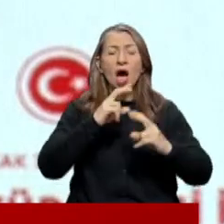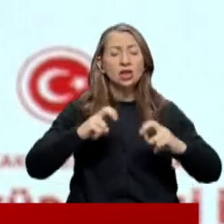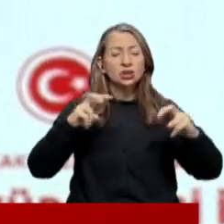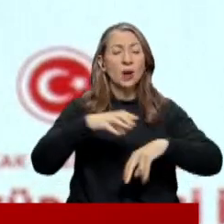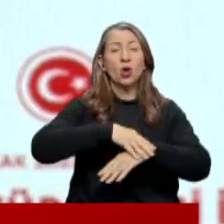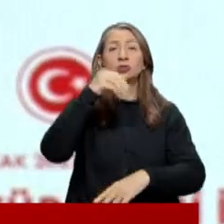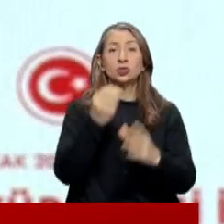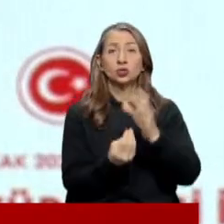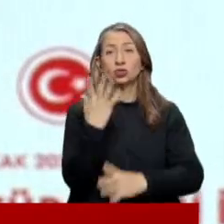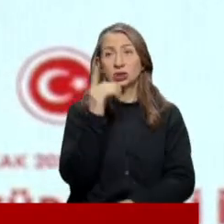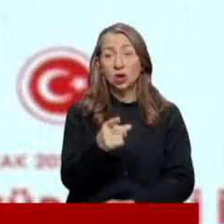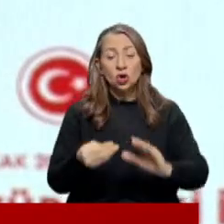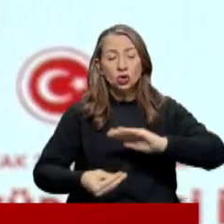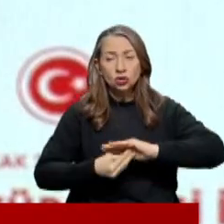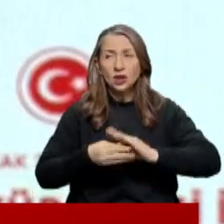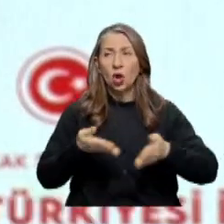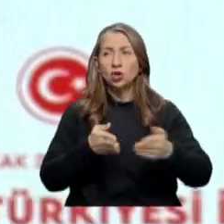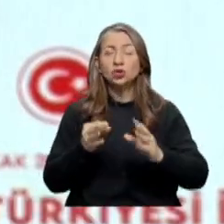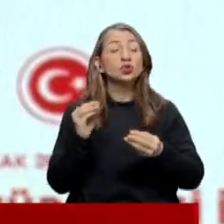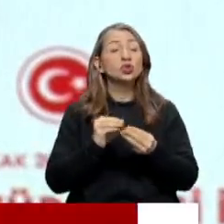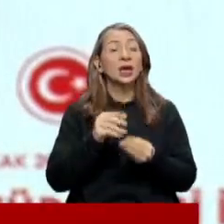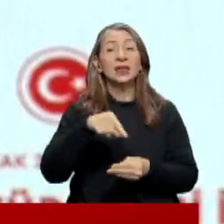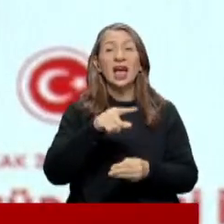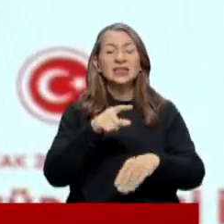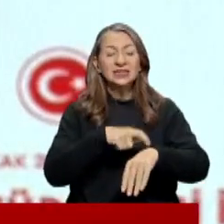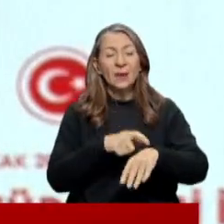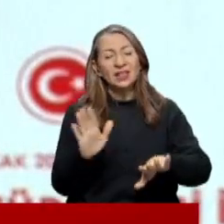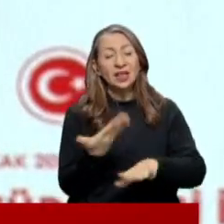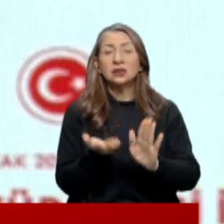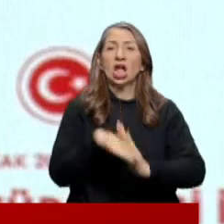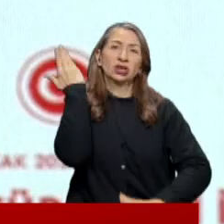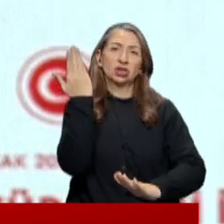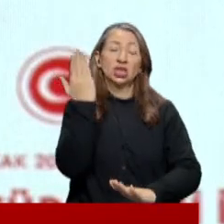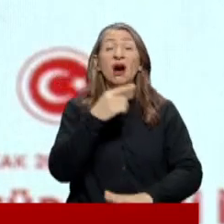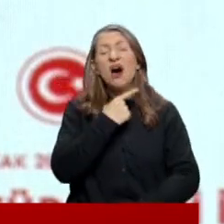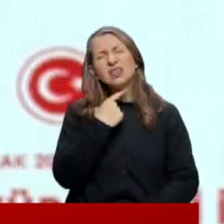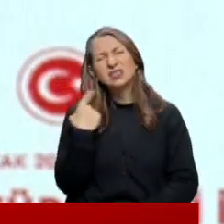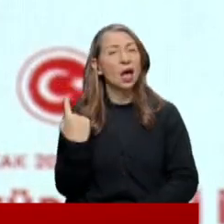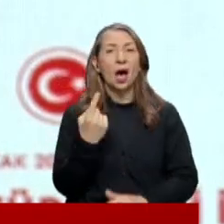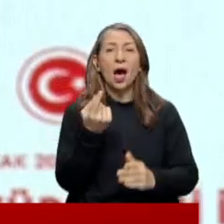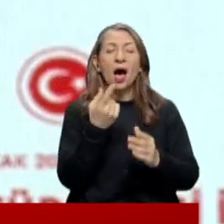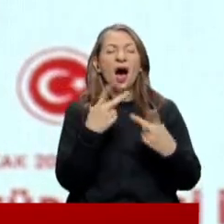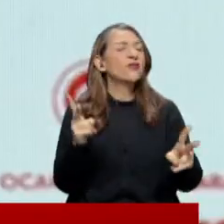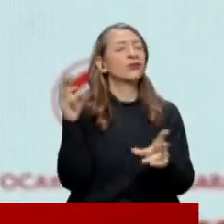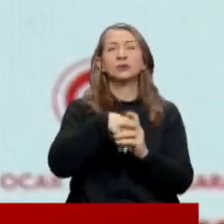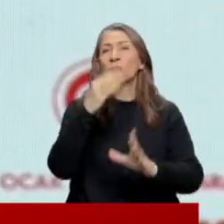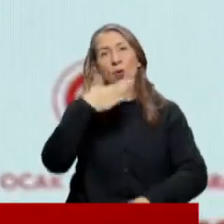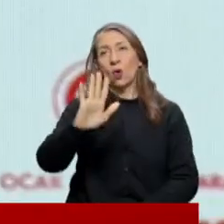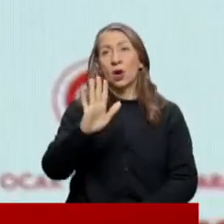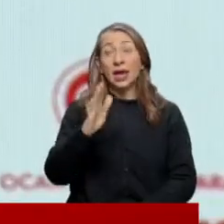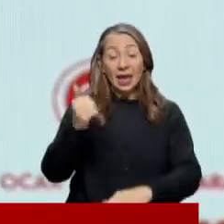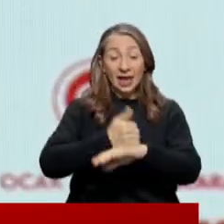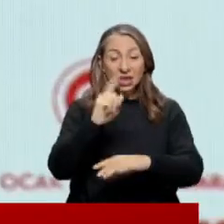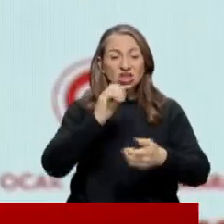araştırma komisyonu kuracağız. Rüşvet ve yolsuzluk suçlarında zaman aşımını kaldıracağız. Asla af kapsamına almayacağız.